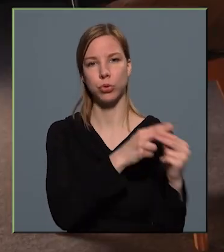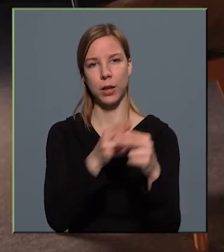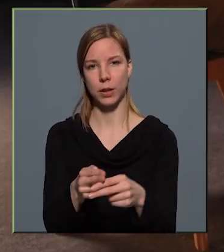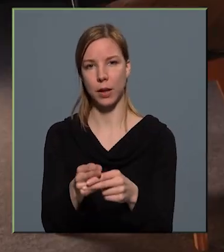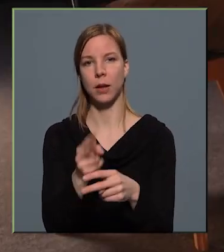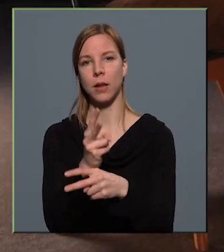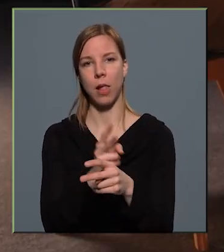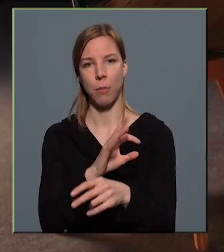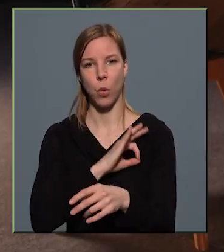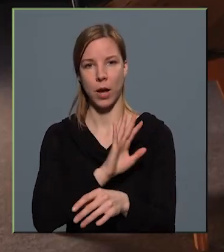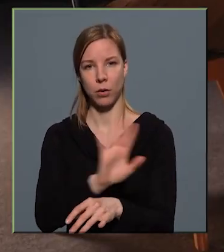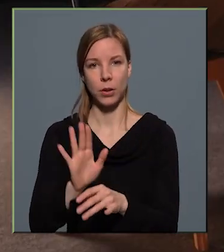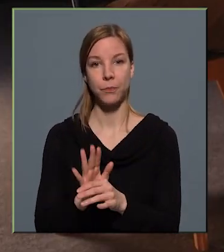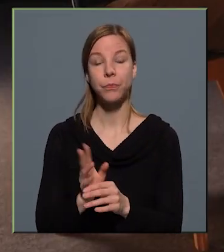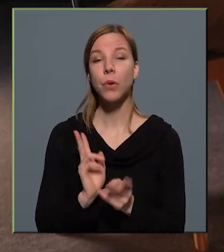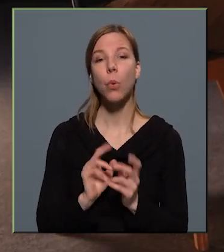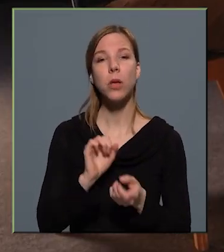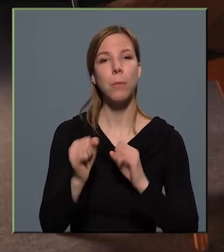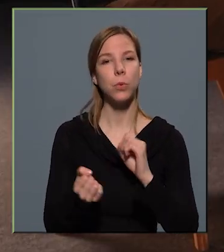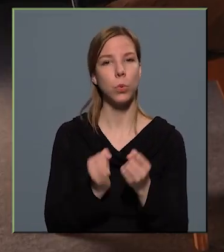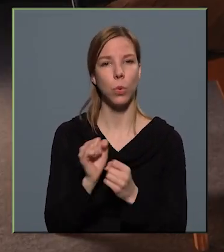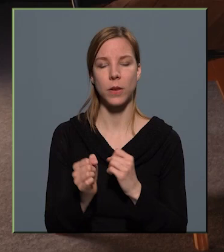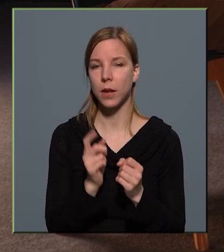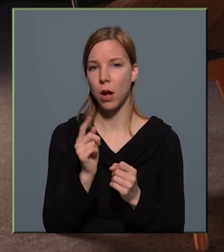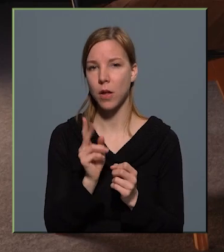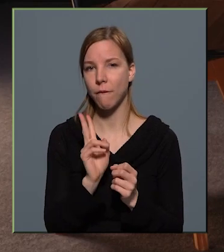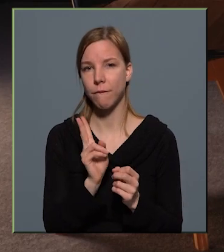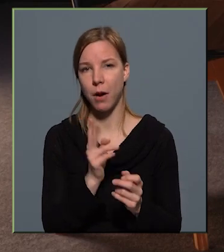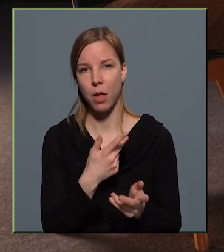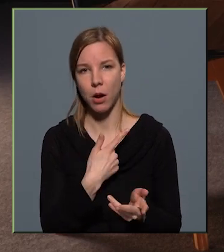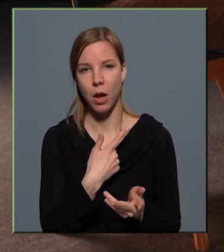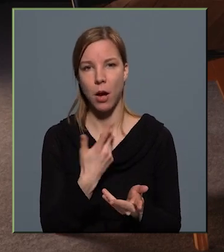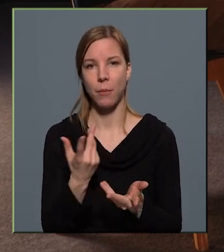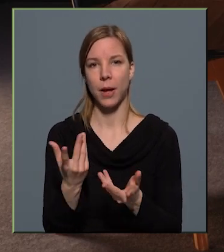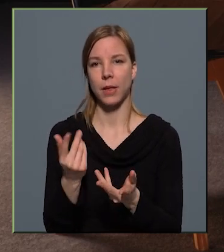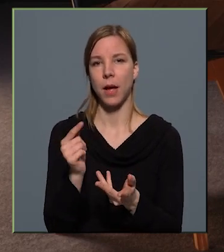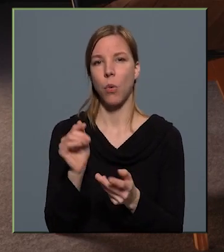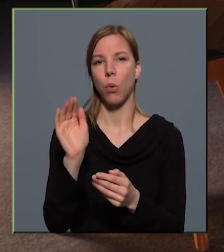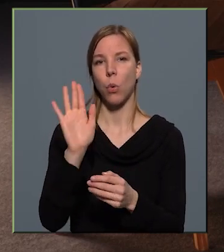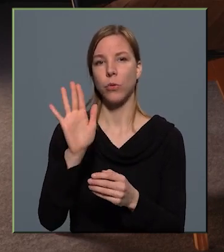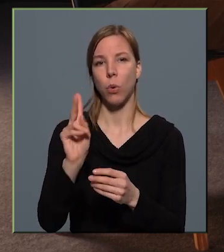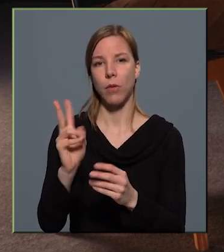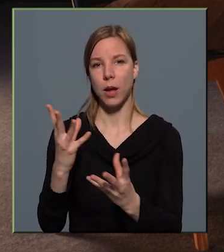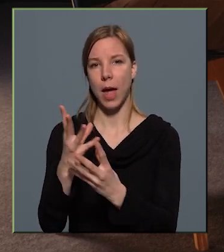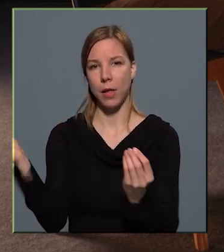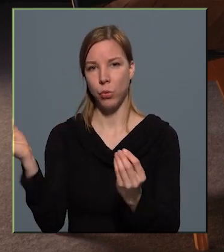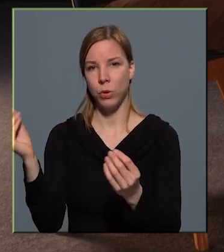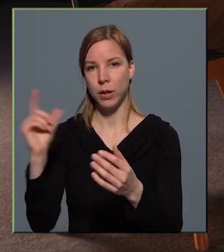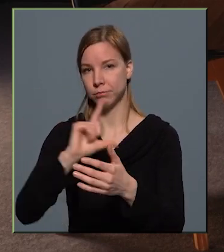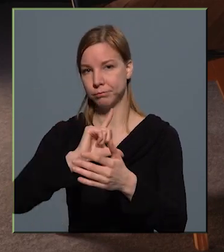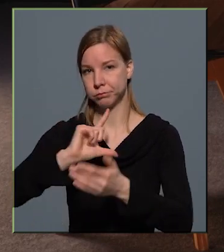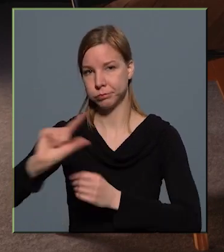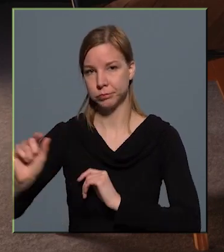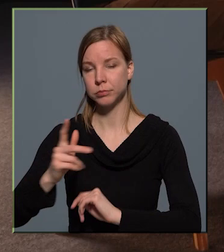szorul. Hogy működik az, amikor valaki eltűnik otthonról, vagy onnan, ahol